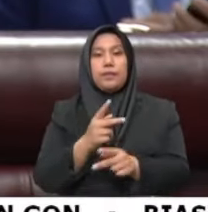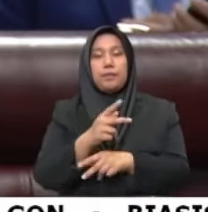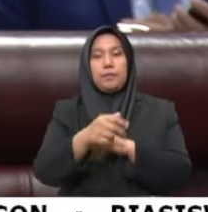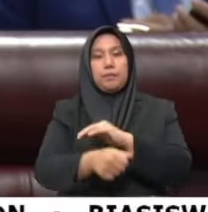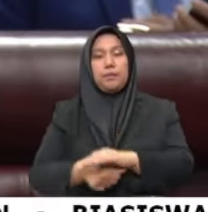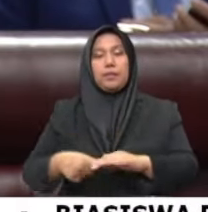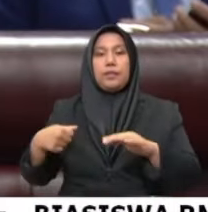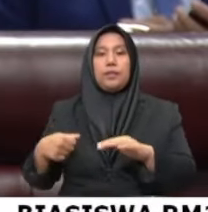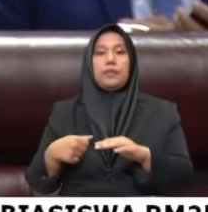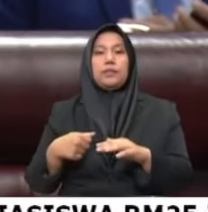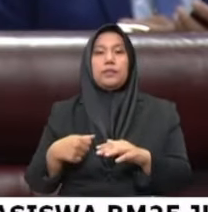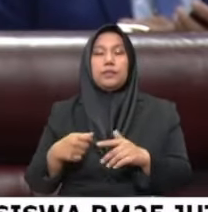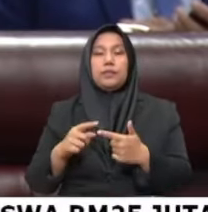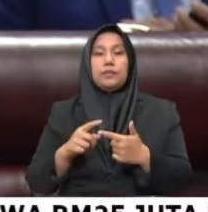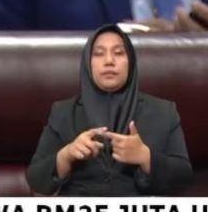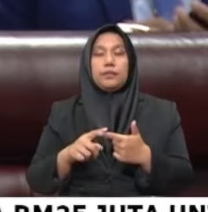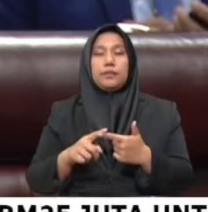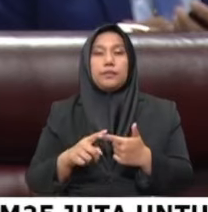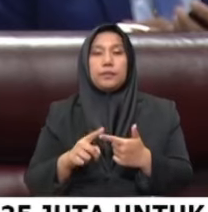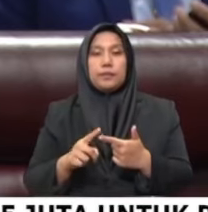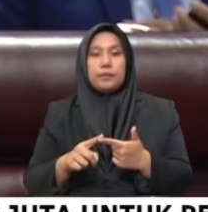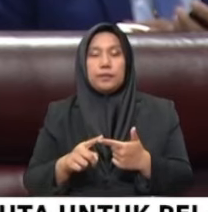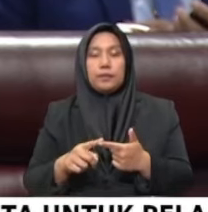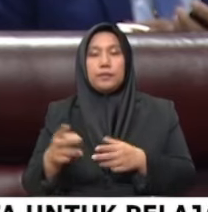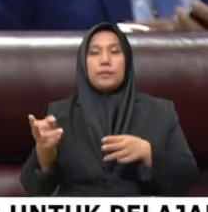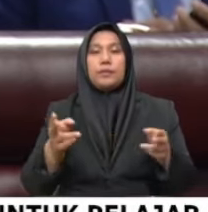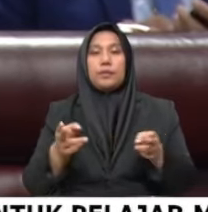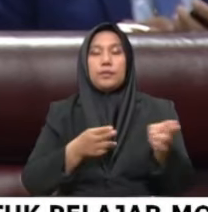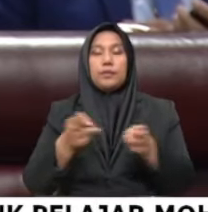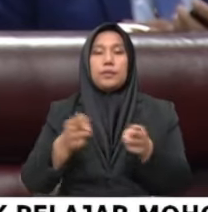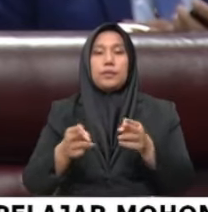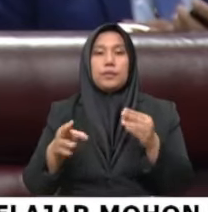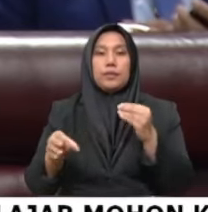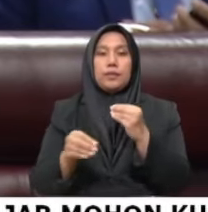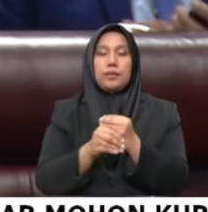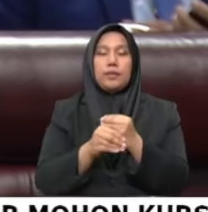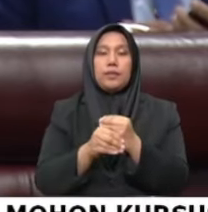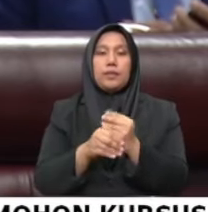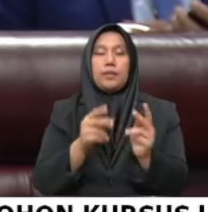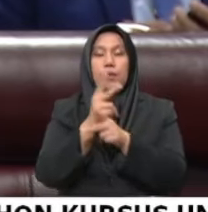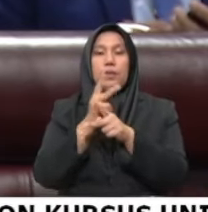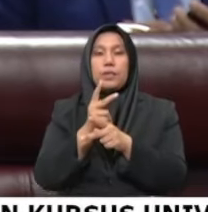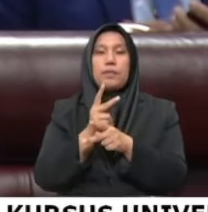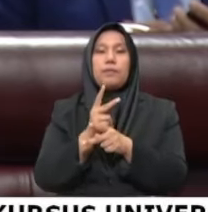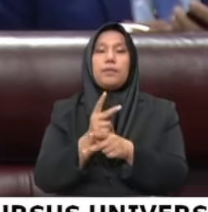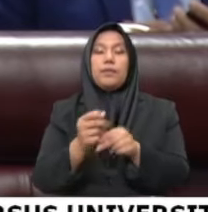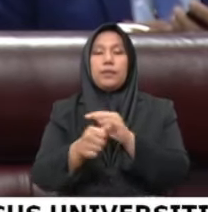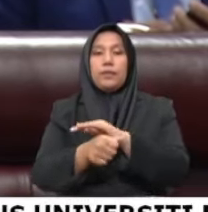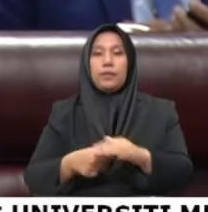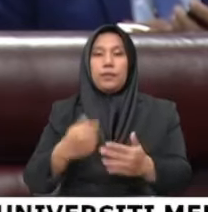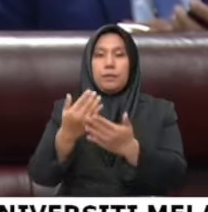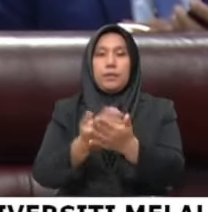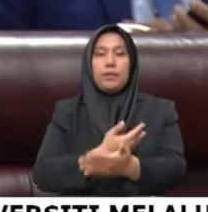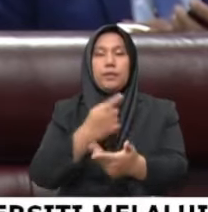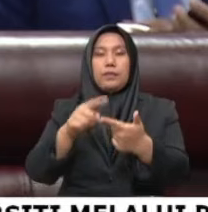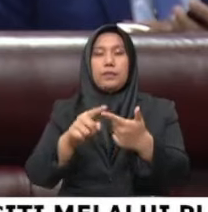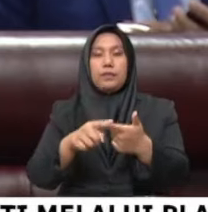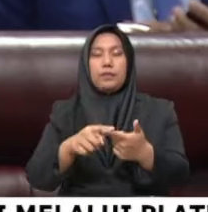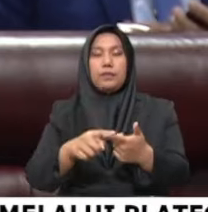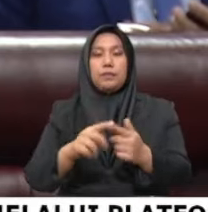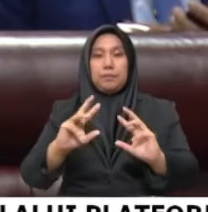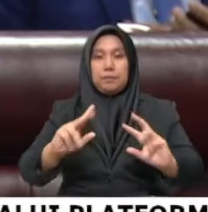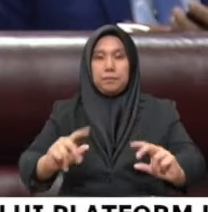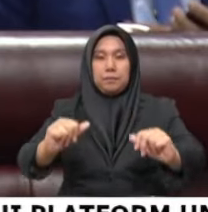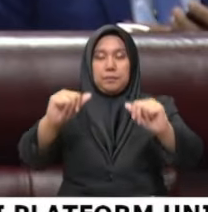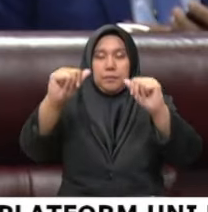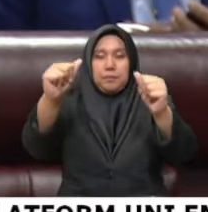protected areas dengan izin sedia ada dan usaha ke arah menambah kawasan perlindungan baru. Kedua ialah pemuliharaan,